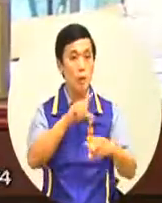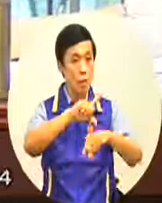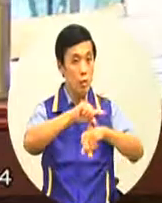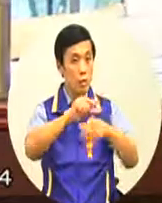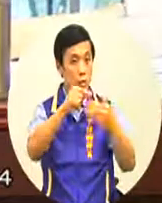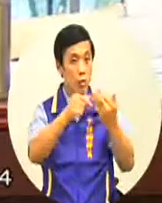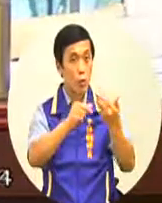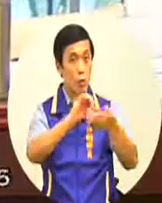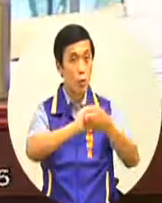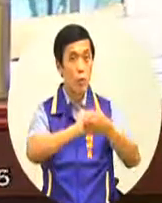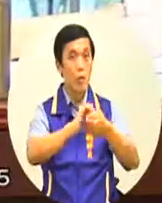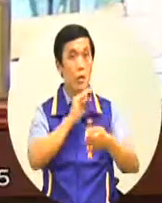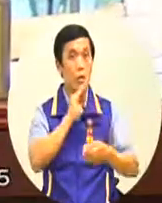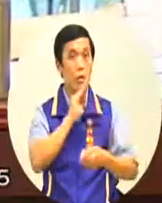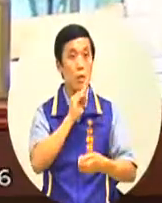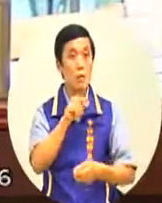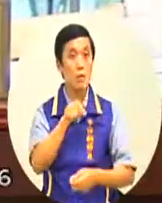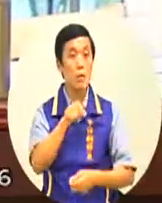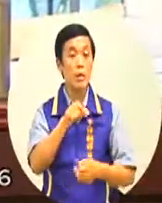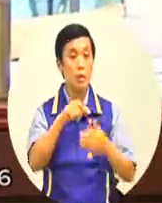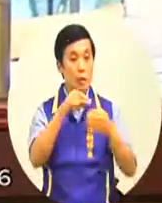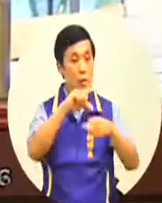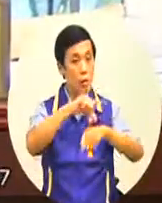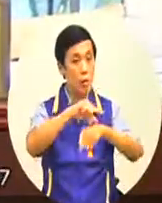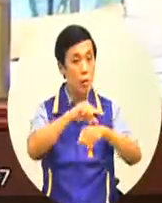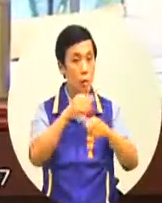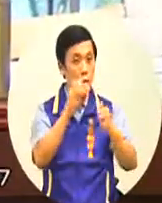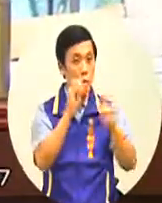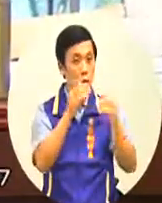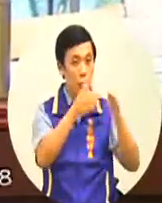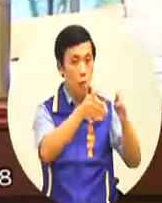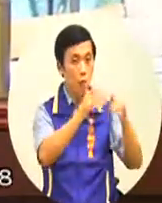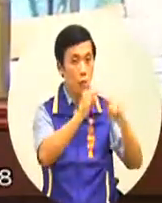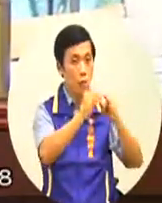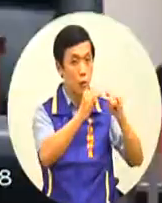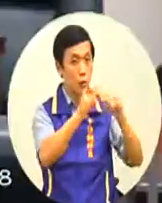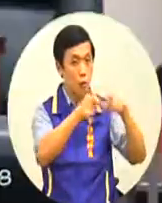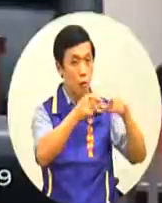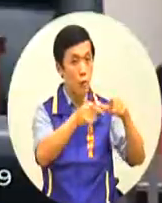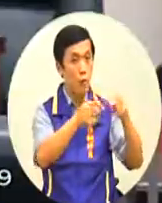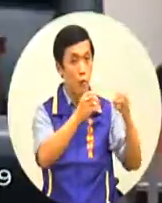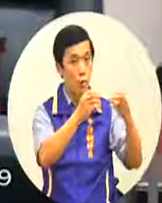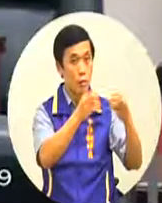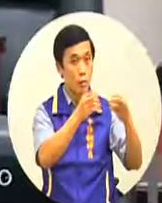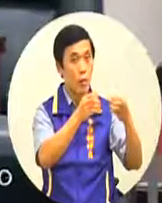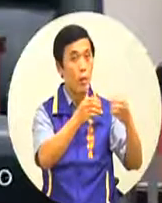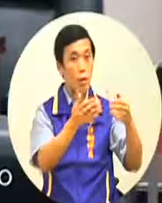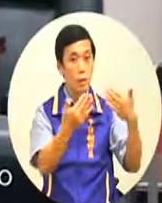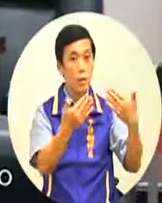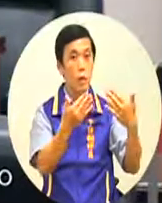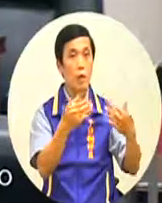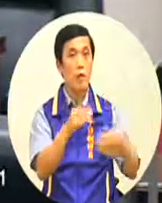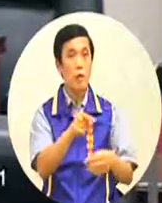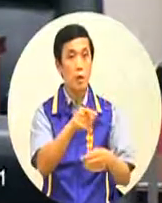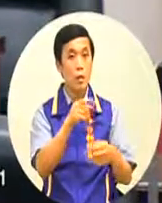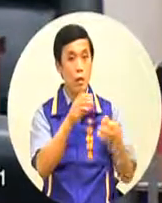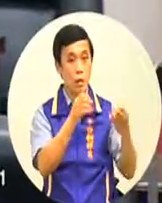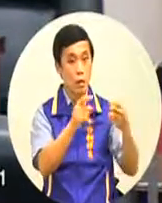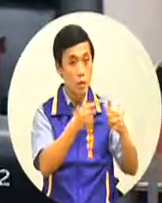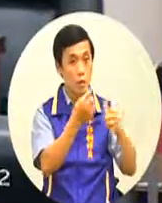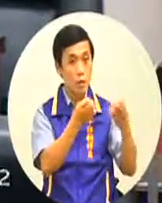定就是从义务， 但是时间上面你要跟他讲清楚啊，你不要说哦，等协调后，然